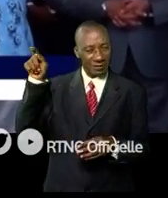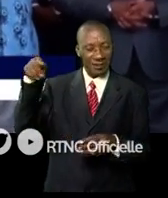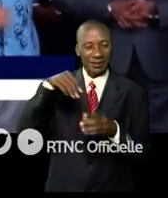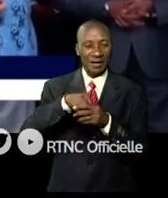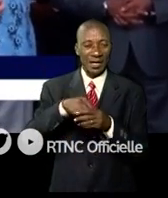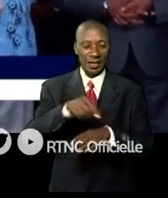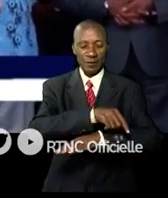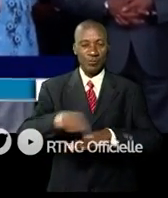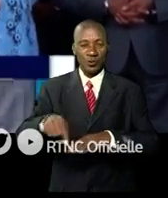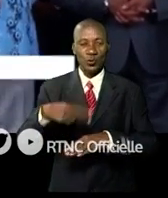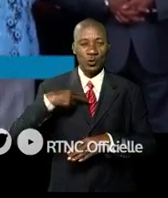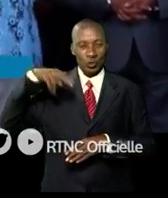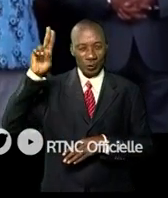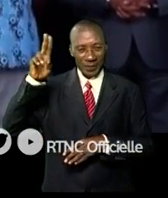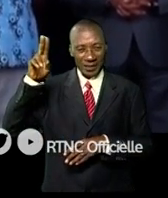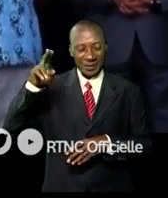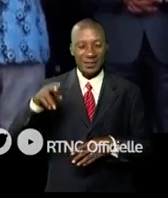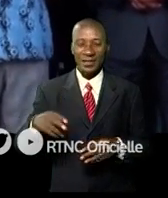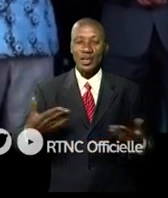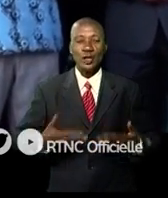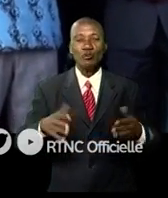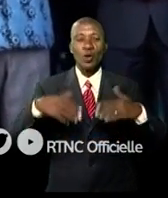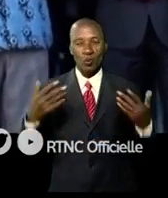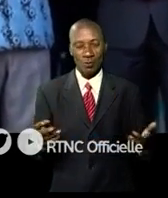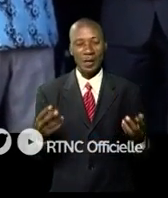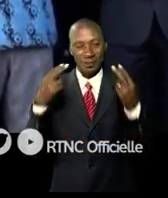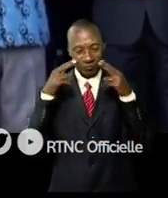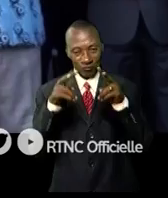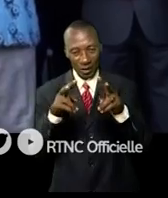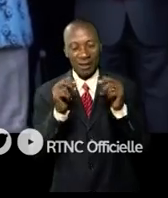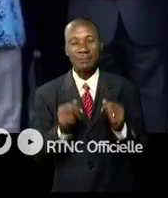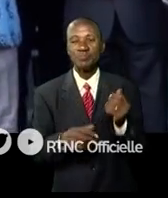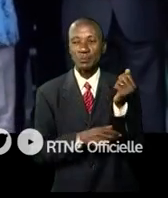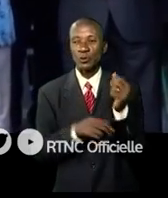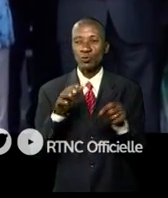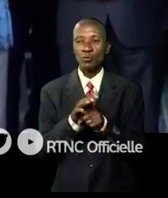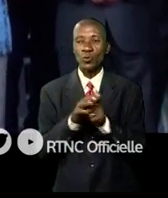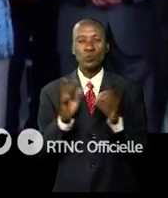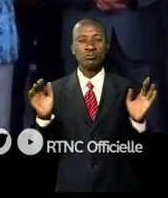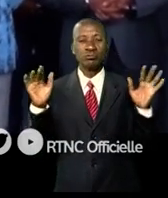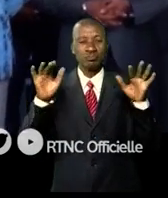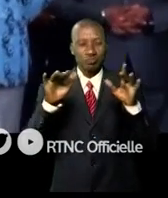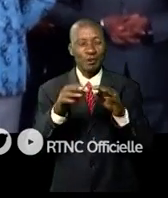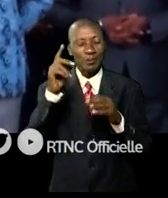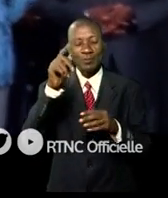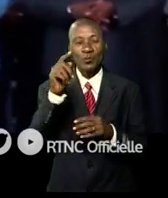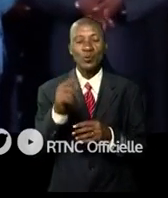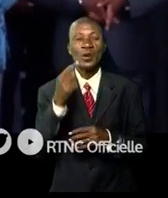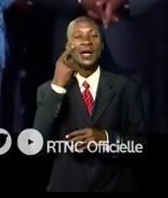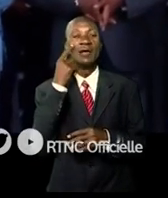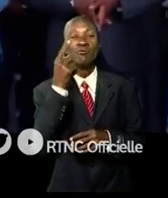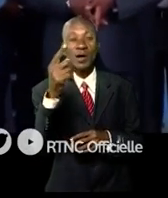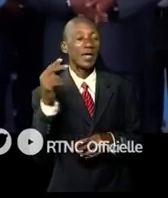m'avait enjoint de tout faire pour apporter un